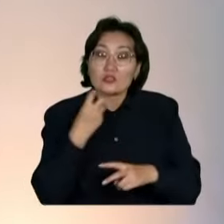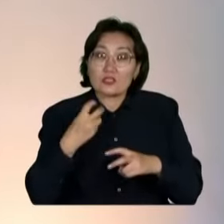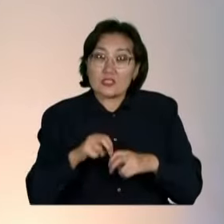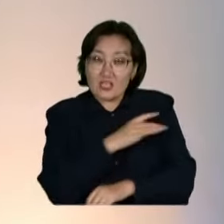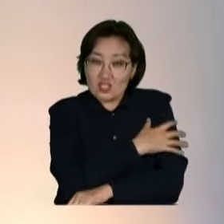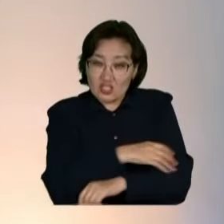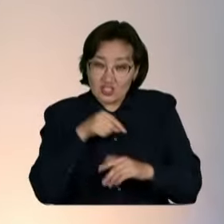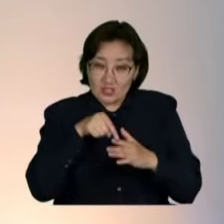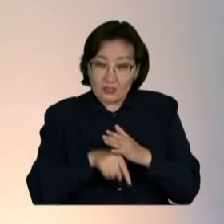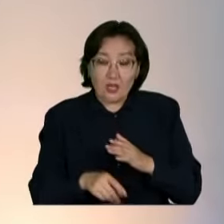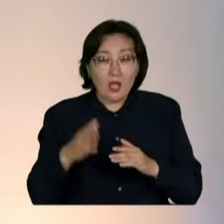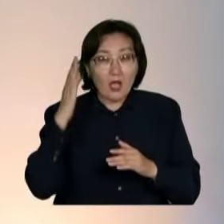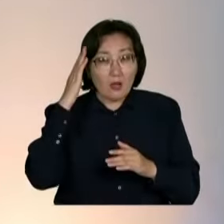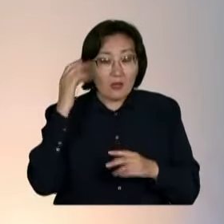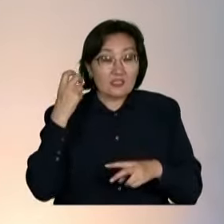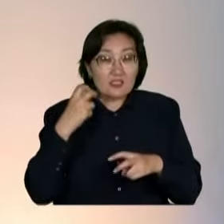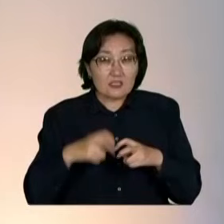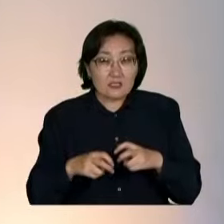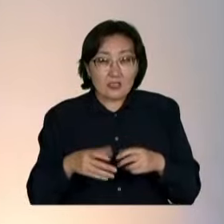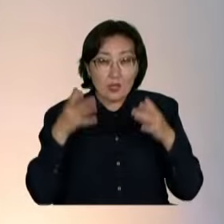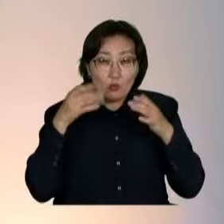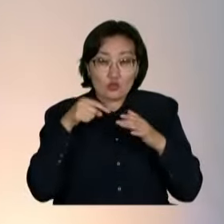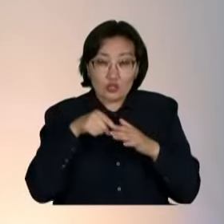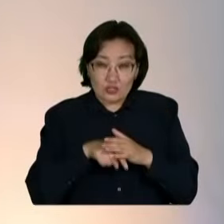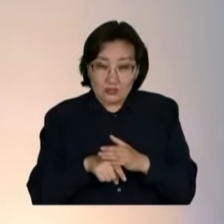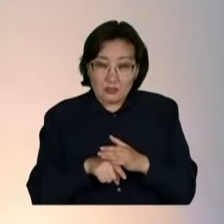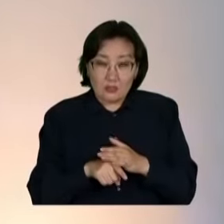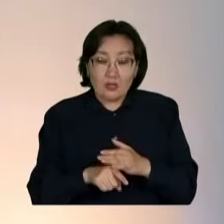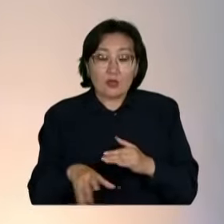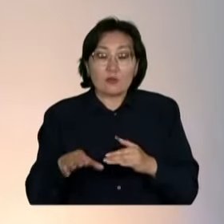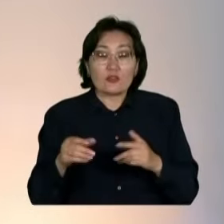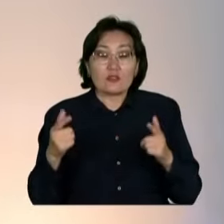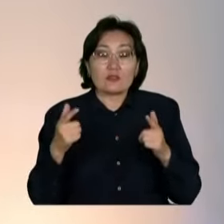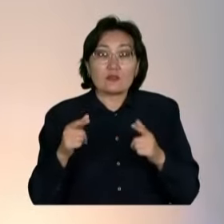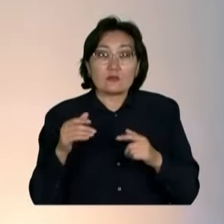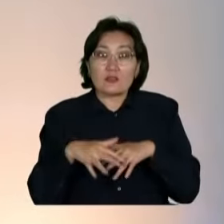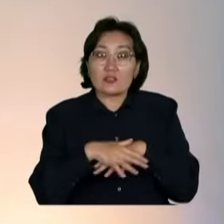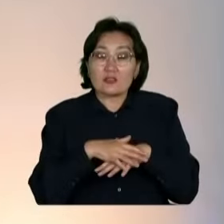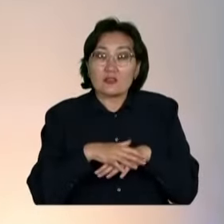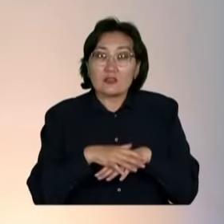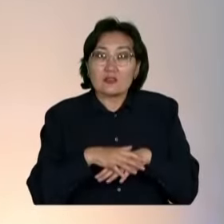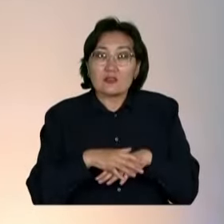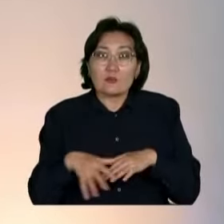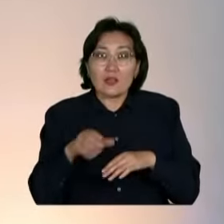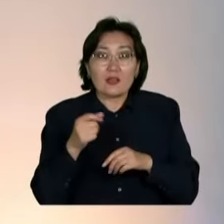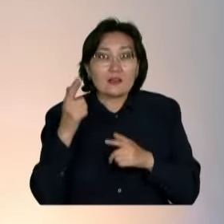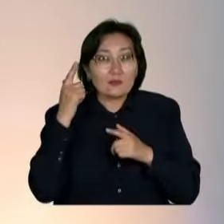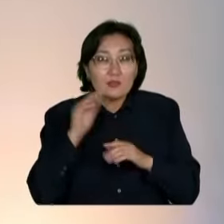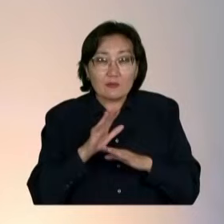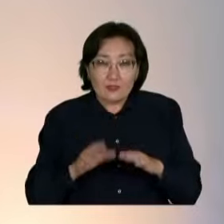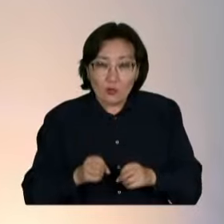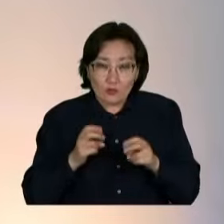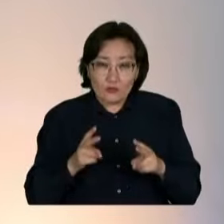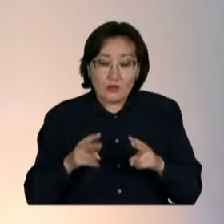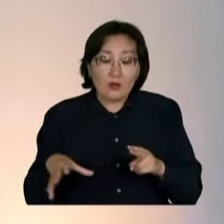деген сияқты. Сол себепті ол жалпыға мәлім болмайды біріншіден. Екіншіден ең және де ең өкініштісі осы